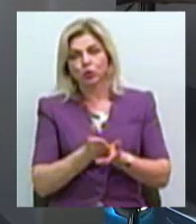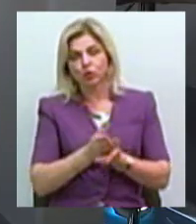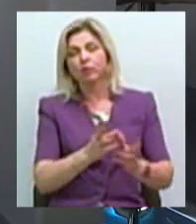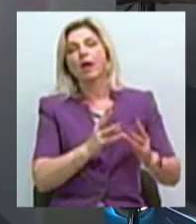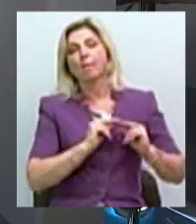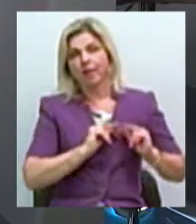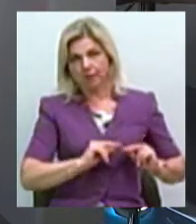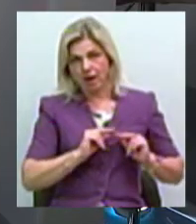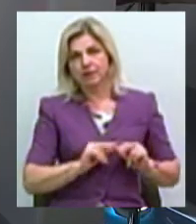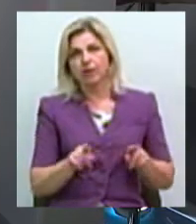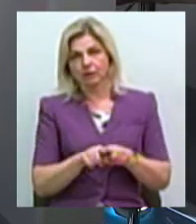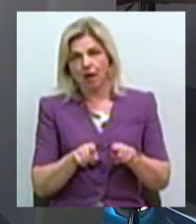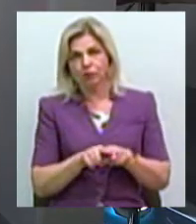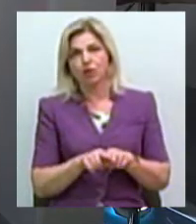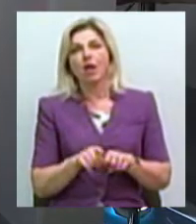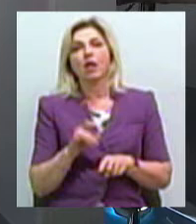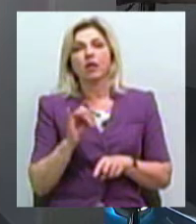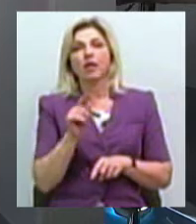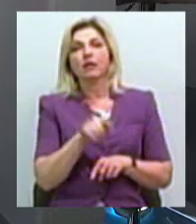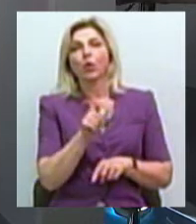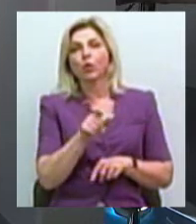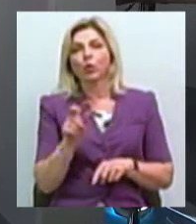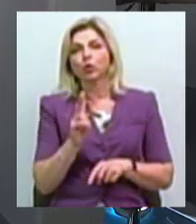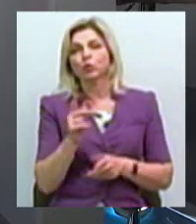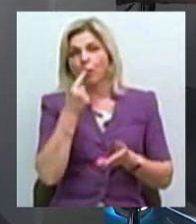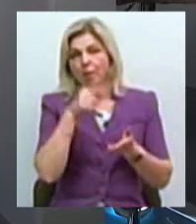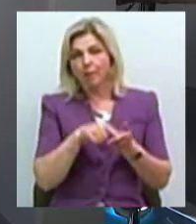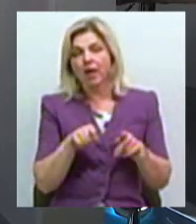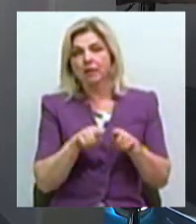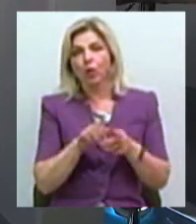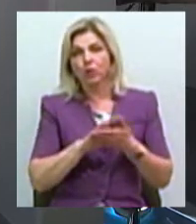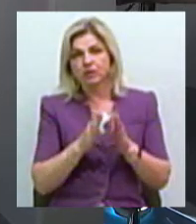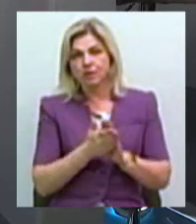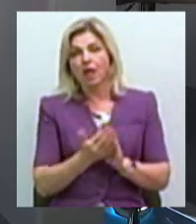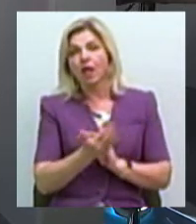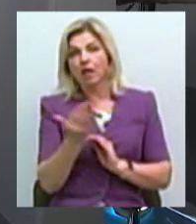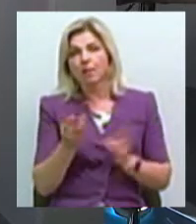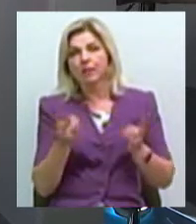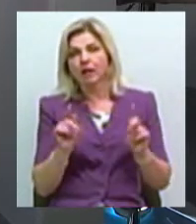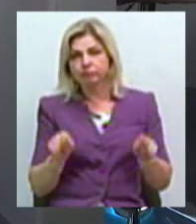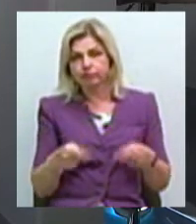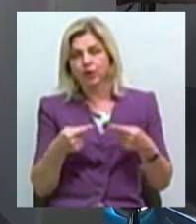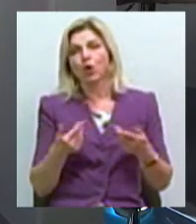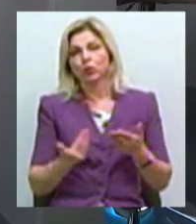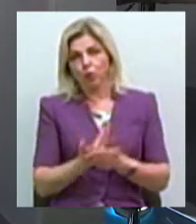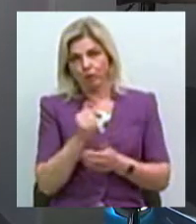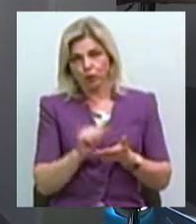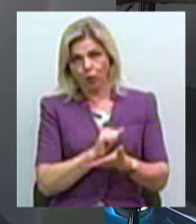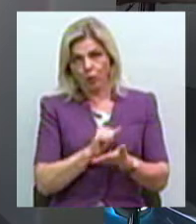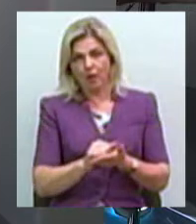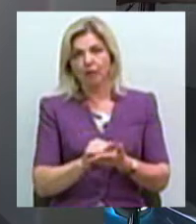співпраці. Як правило, ті люди, які попадають в таку ситуацію, їм потрібні як мінімум відновлення документів, які вони втратили, бо в них їх